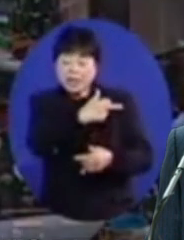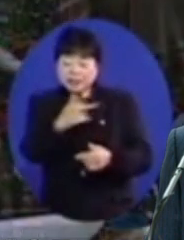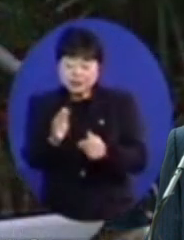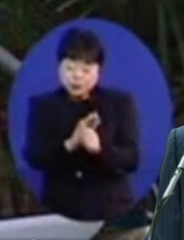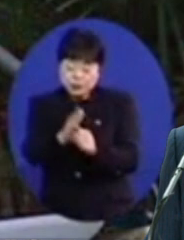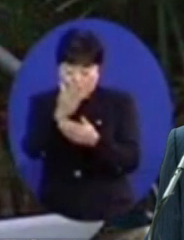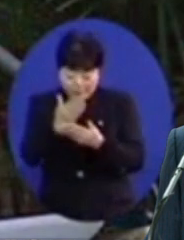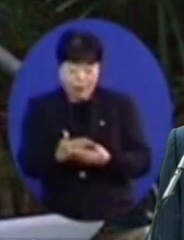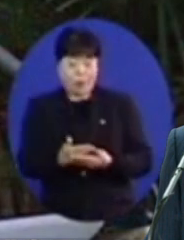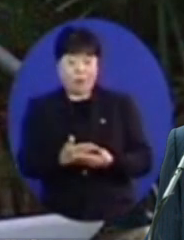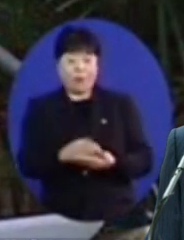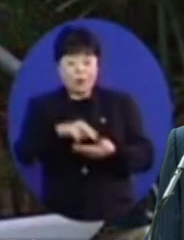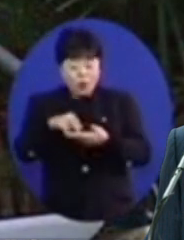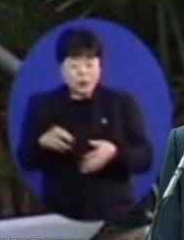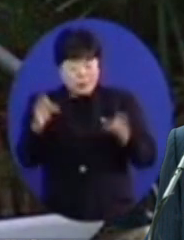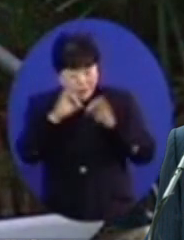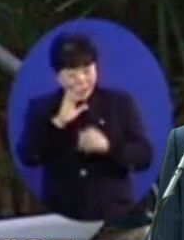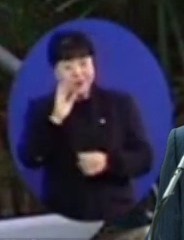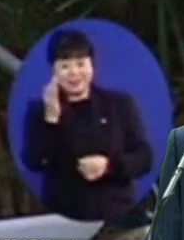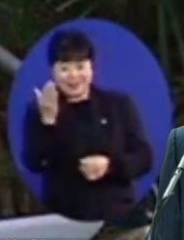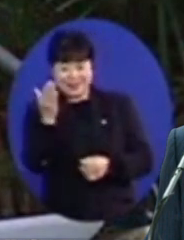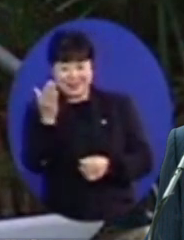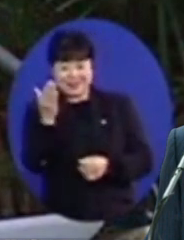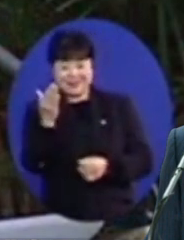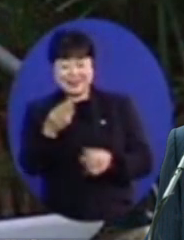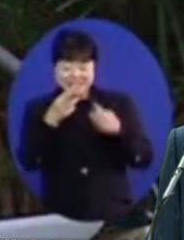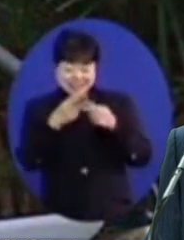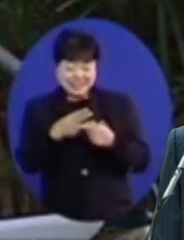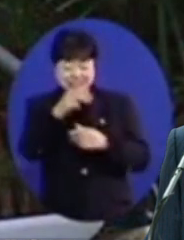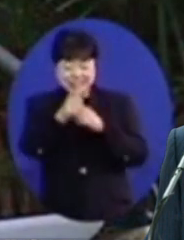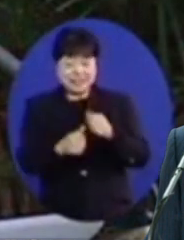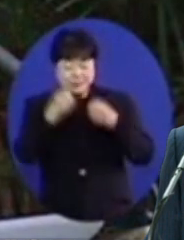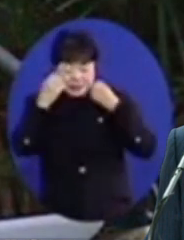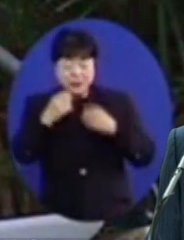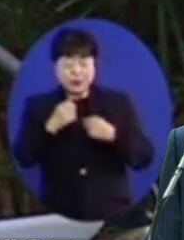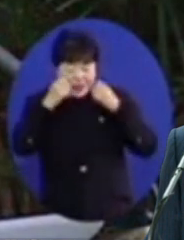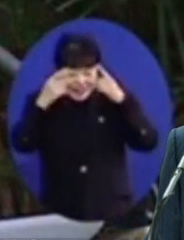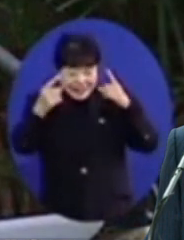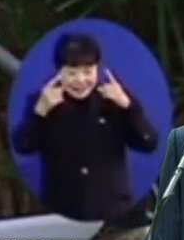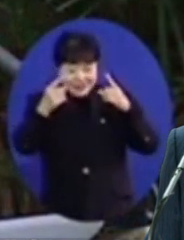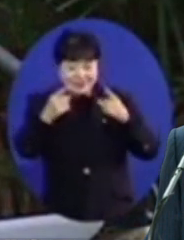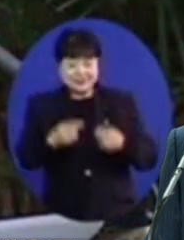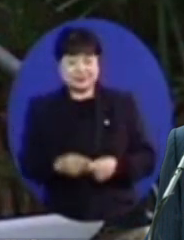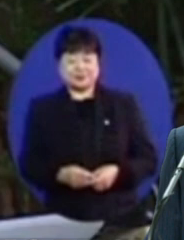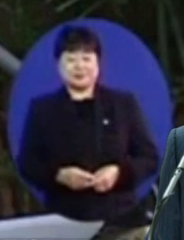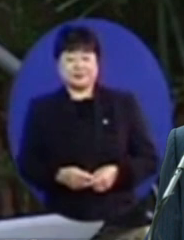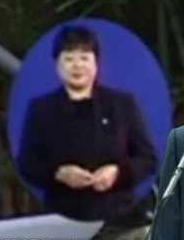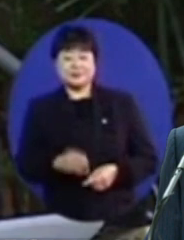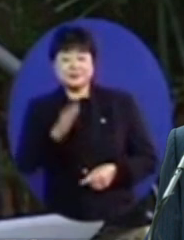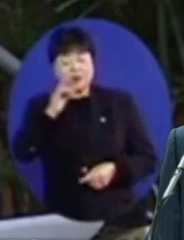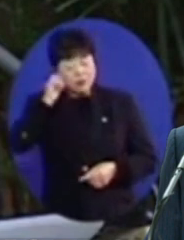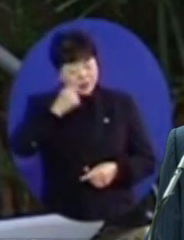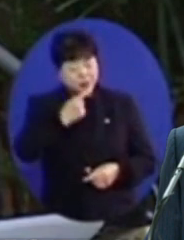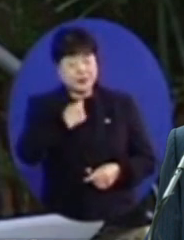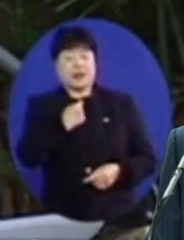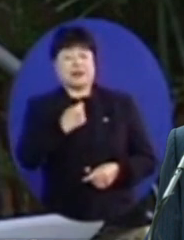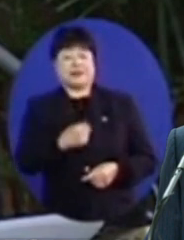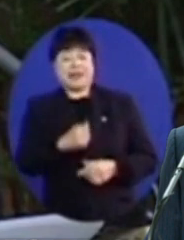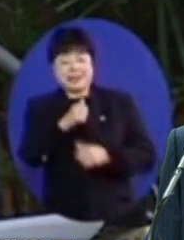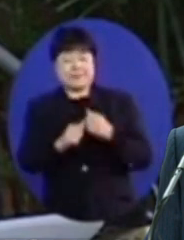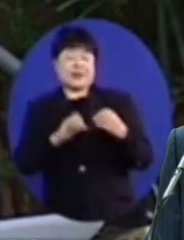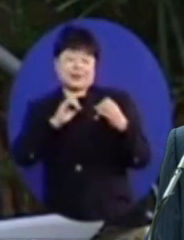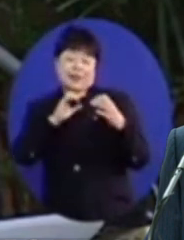위로가 다가오고 고독이 사라지는 것입니다 셋째 하나님을 새롭게 깨달은 것입니다 슬럼프를이기는 데는 하나님과